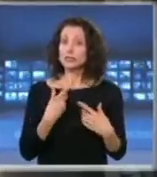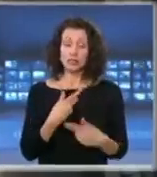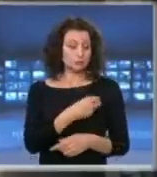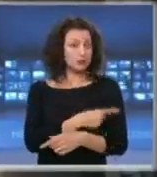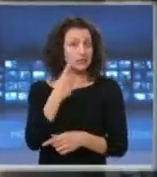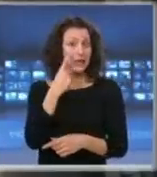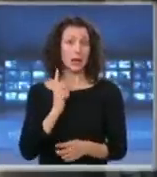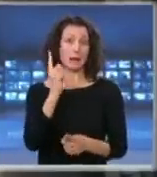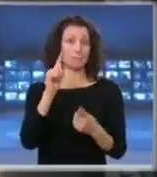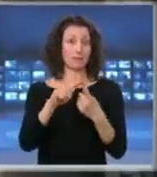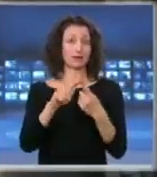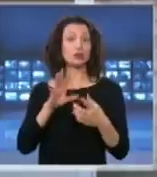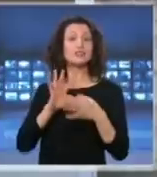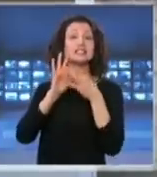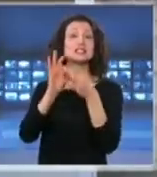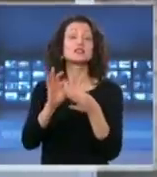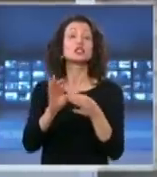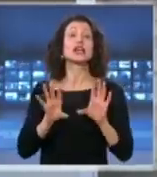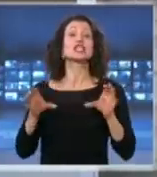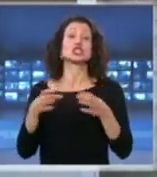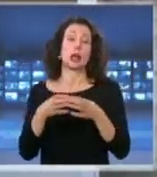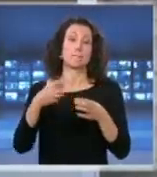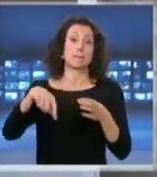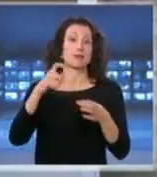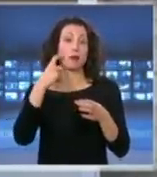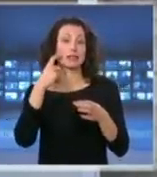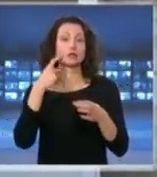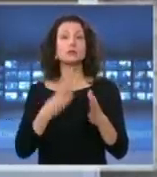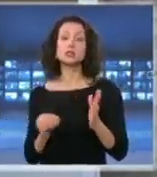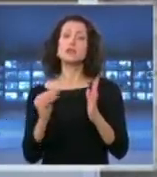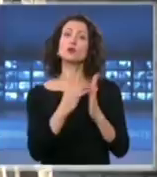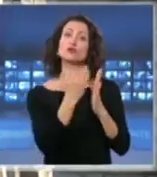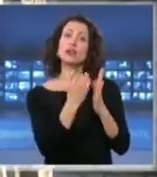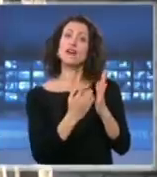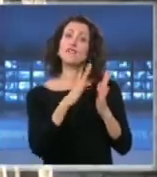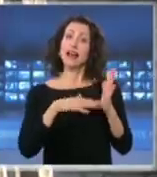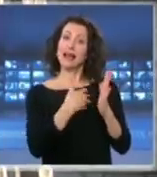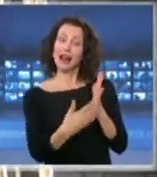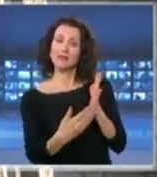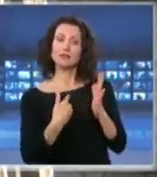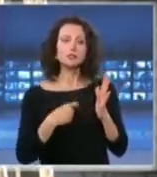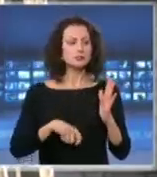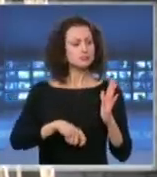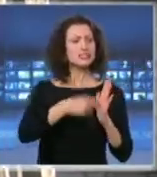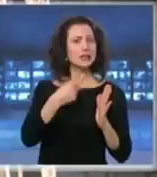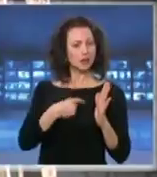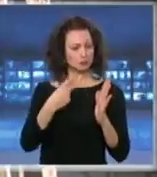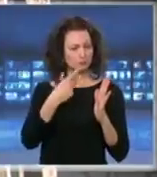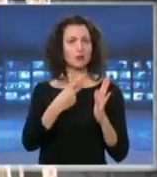с местния щаб, за да бъде включен в графика, който ще се спазва стриктно, за да не се получават струпвания на хора пред